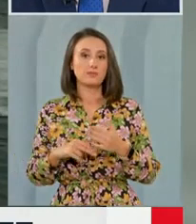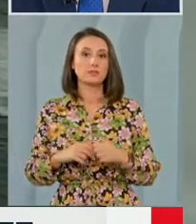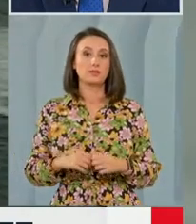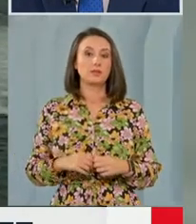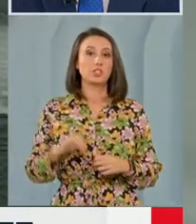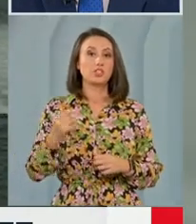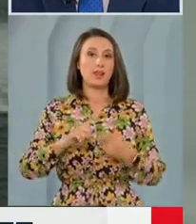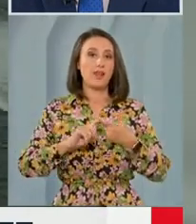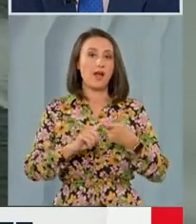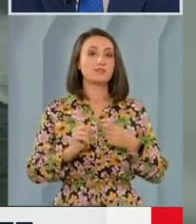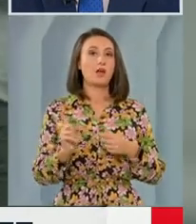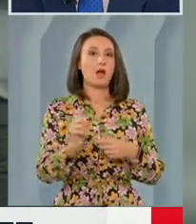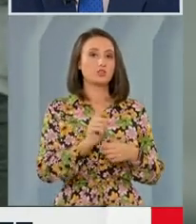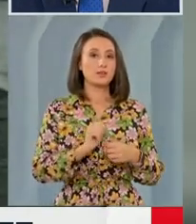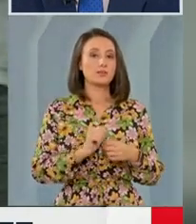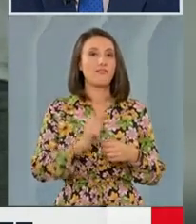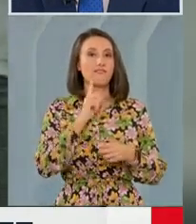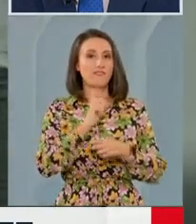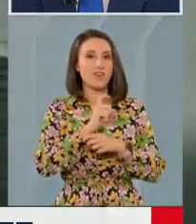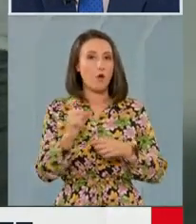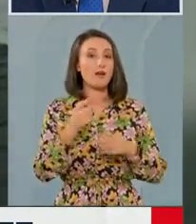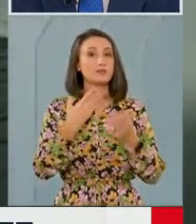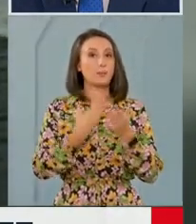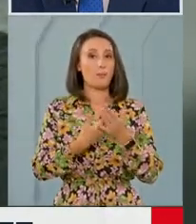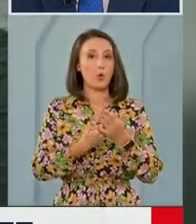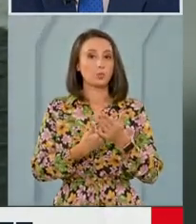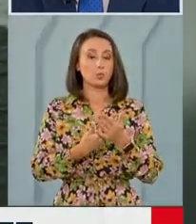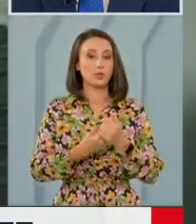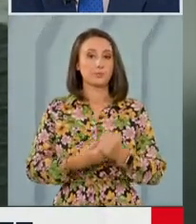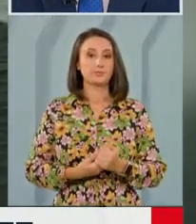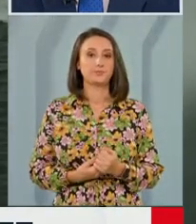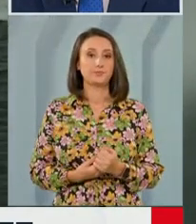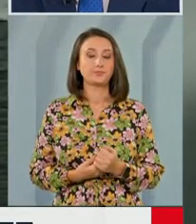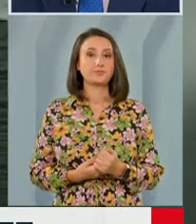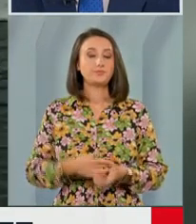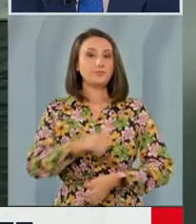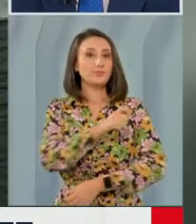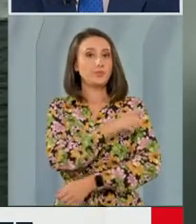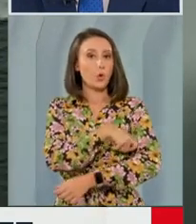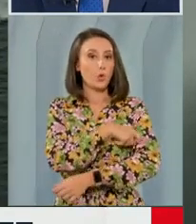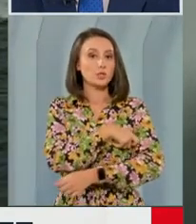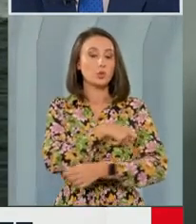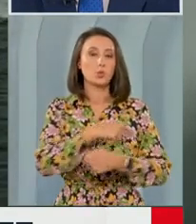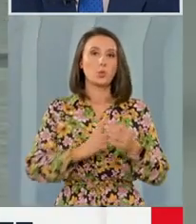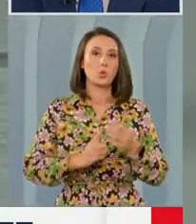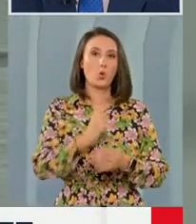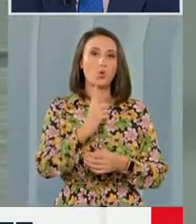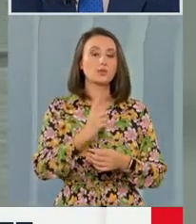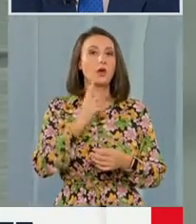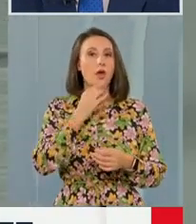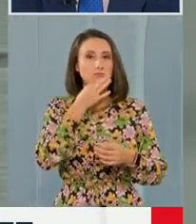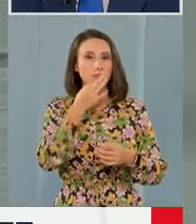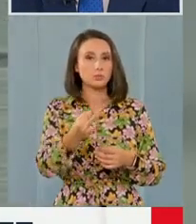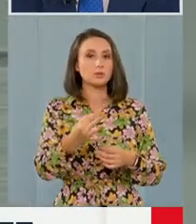terți vis-a-vis de această vinovăție, în condițiile în care Consiliul Nord-Atlantic a dat